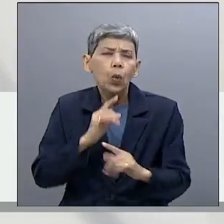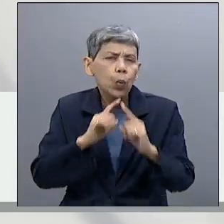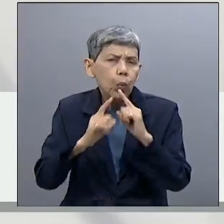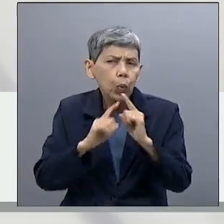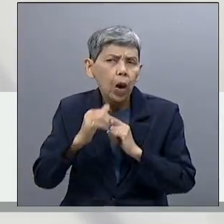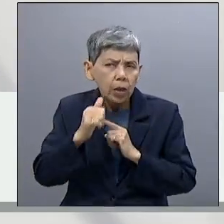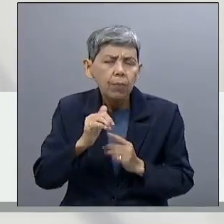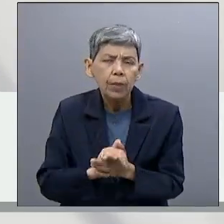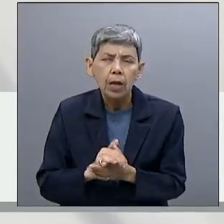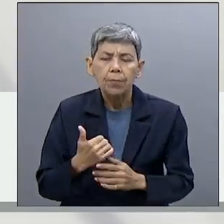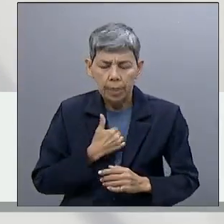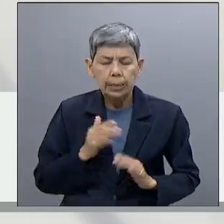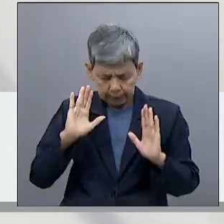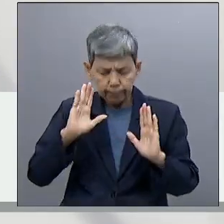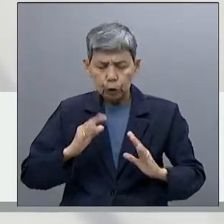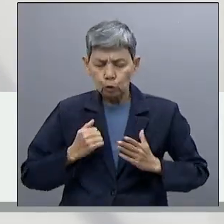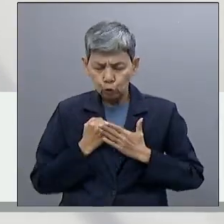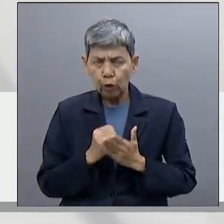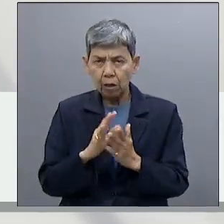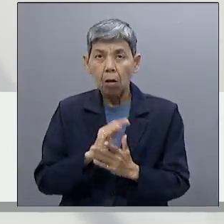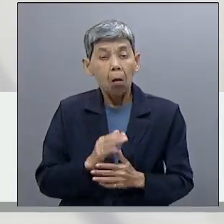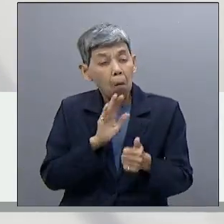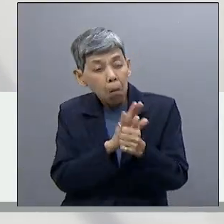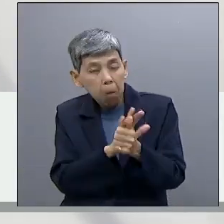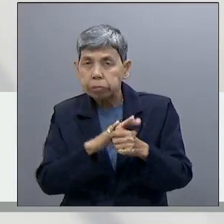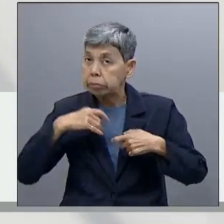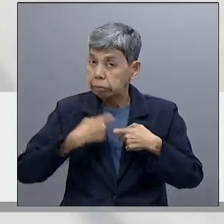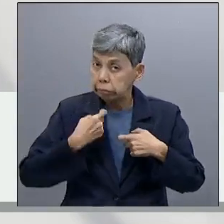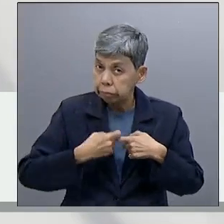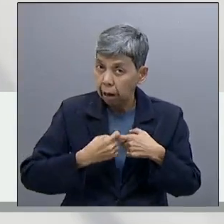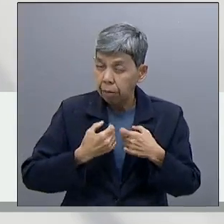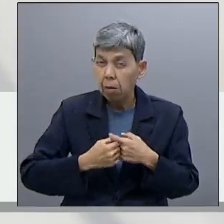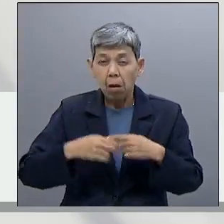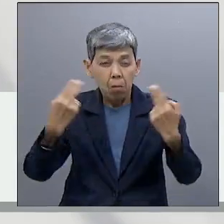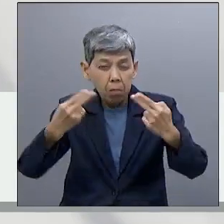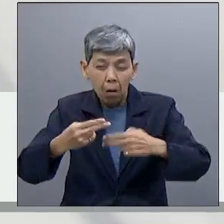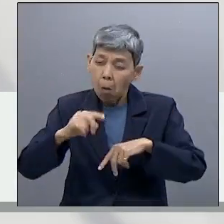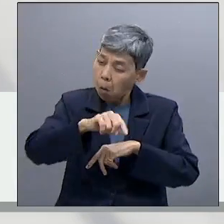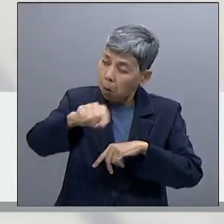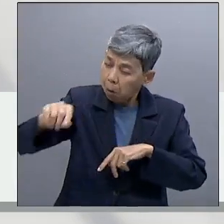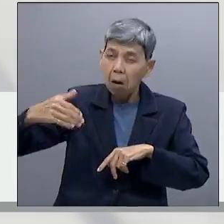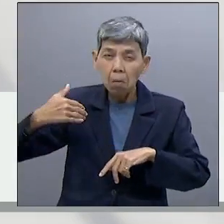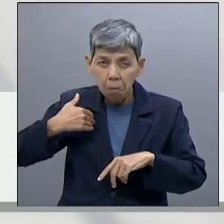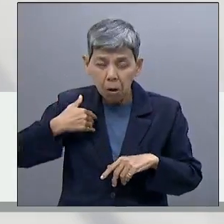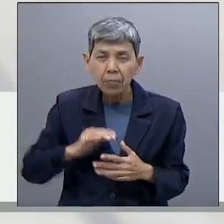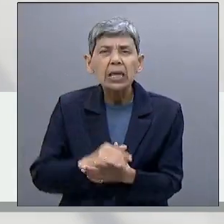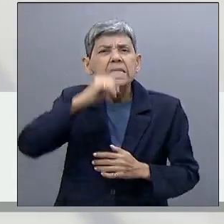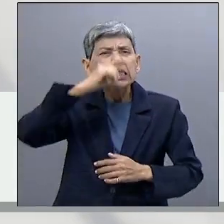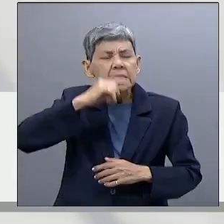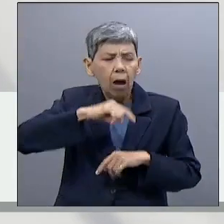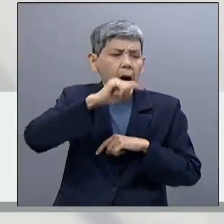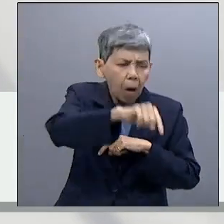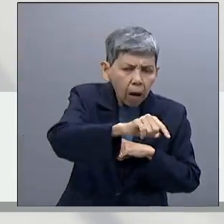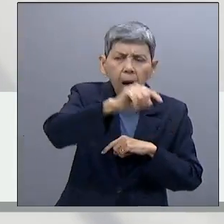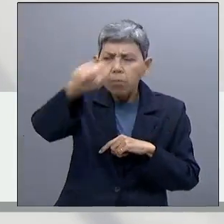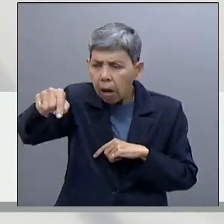แล้วเนี่ยก็จะรับปากที่จะดูแลให้แต่ทีนี้การดูแลเนี่ยมันยากไหมคะสถานการณ์มันขยายวงกว้างแล้วก็มีข่าวว่าคนไทยกระจายไปอยู่ใน